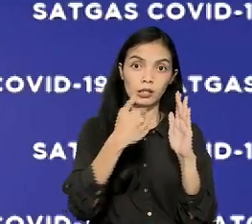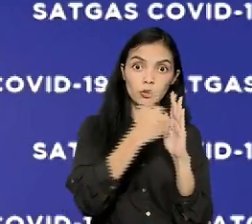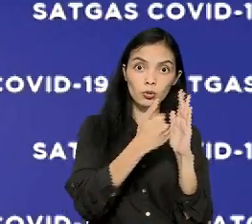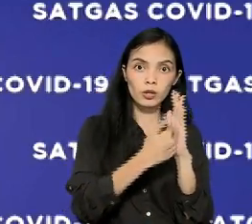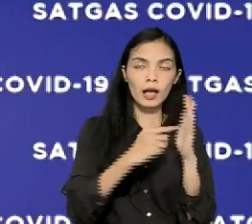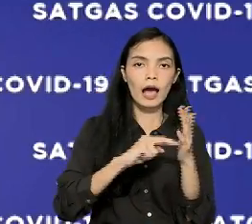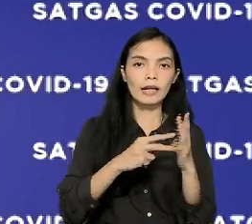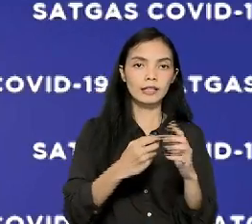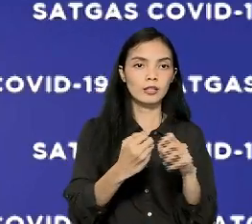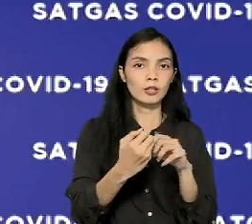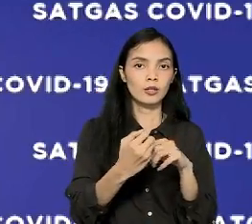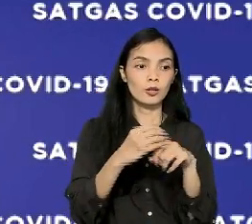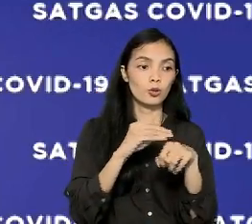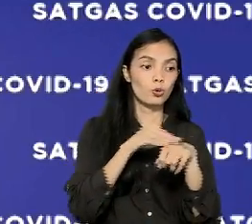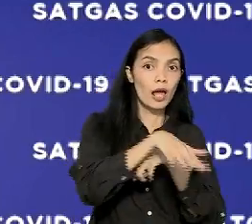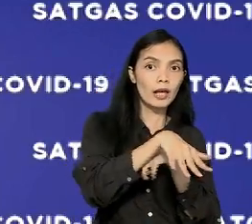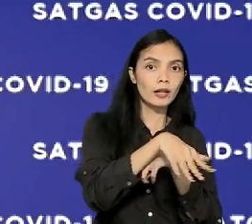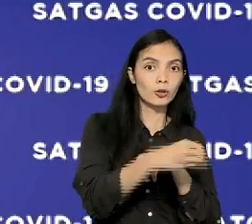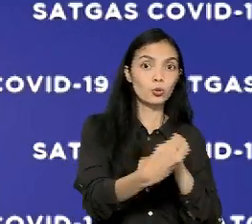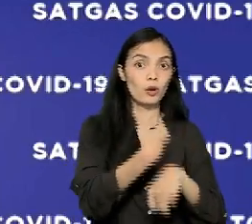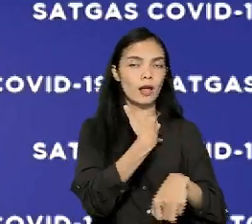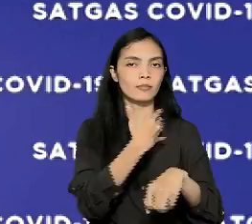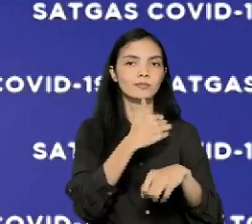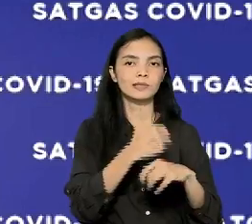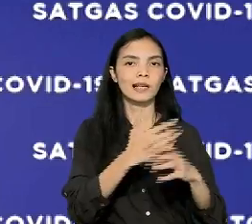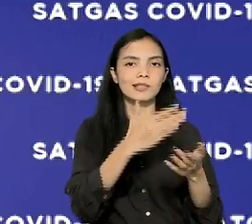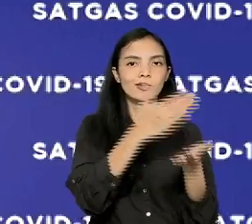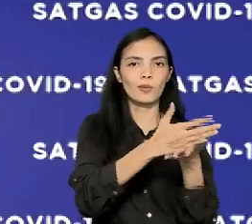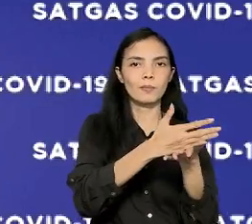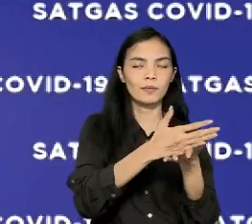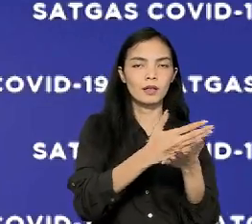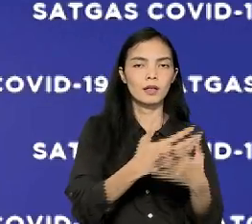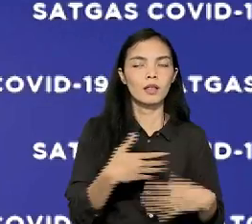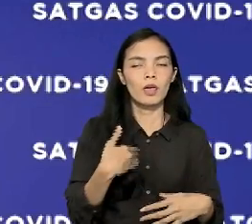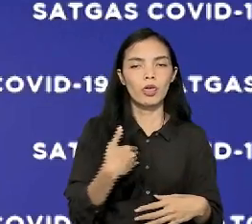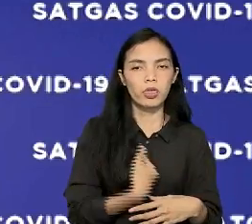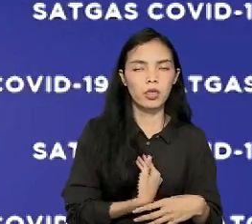rantai penularan. Jangan lengah, tetap waspada.